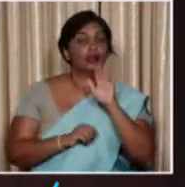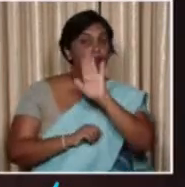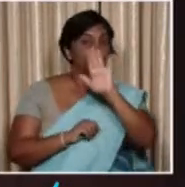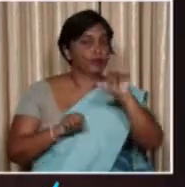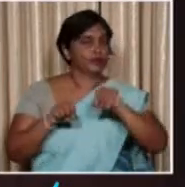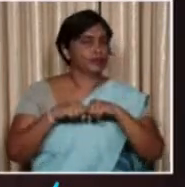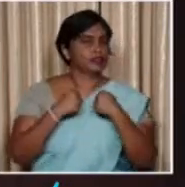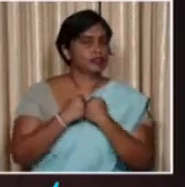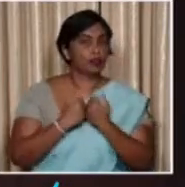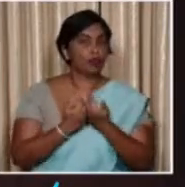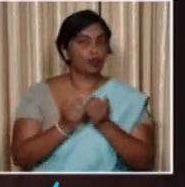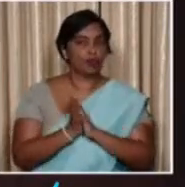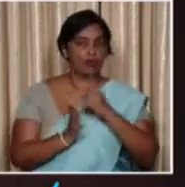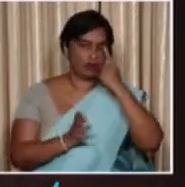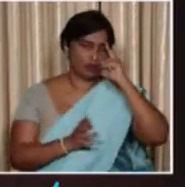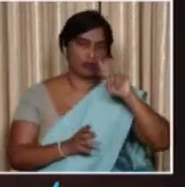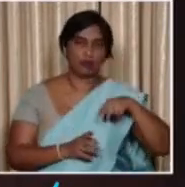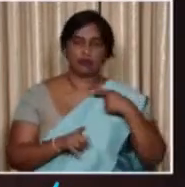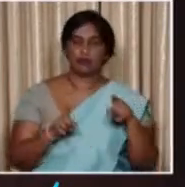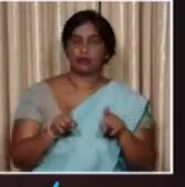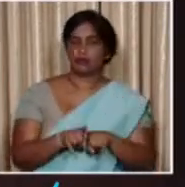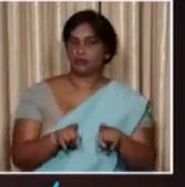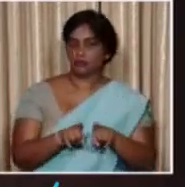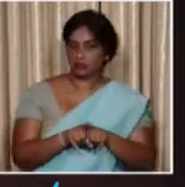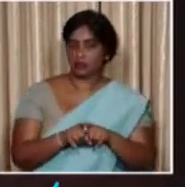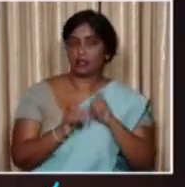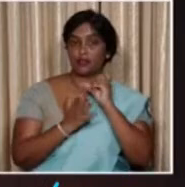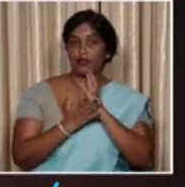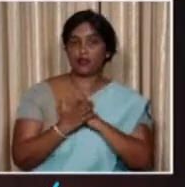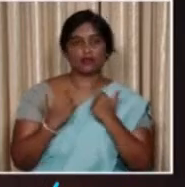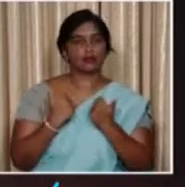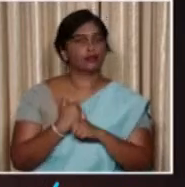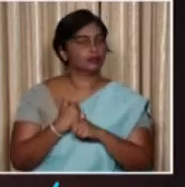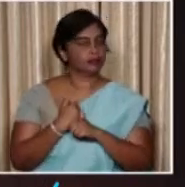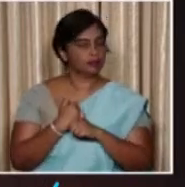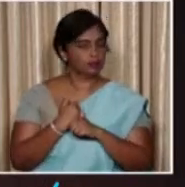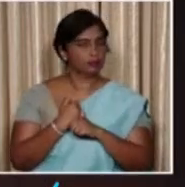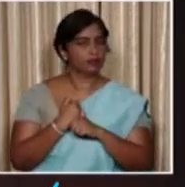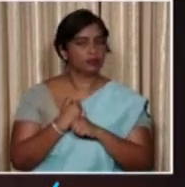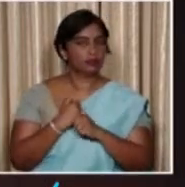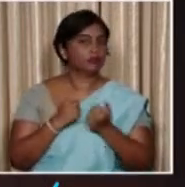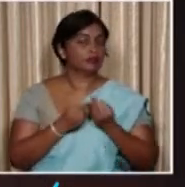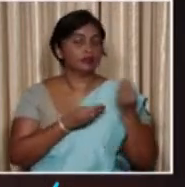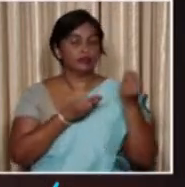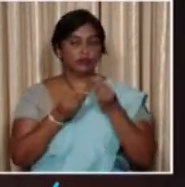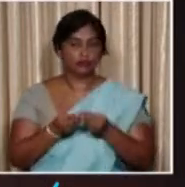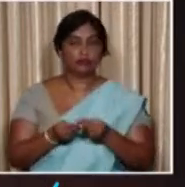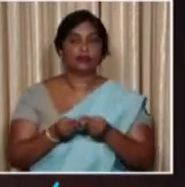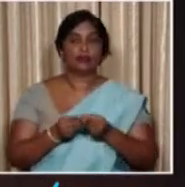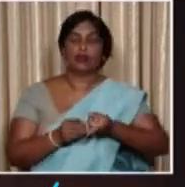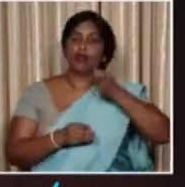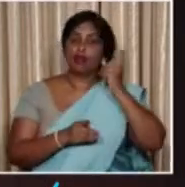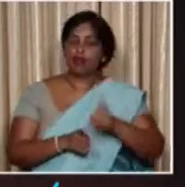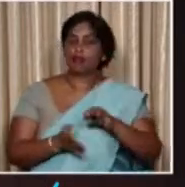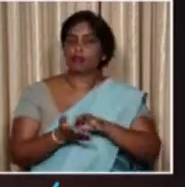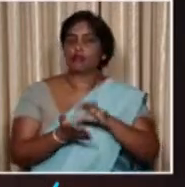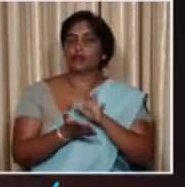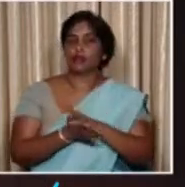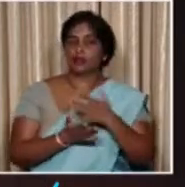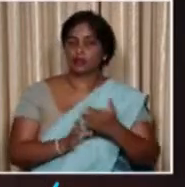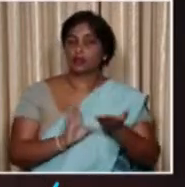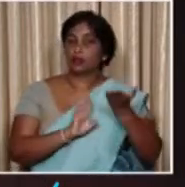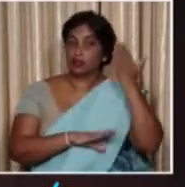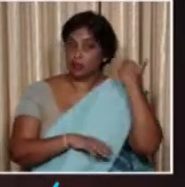සංගම් තමන්ට කැමති විදියට තමන්ගේ ව්‍යවස්ථාව හදාගෙන අරන් ඇවිල්ලා මේක ඇප්‍රූව් කරගත්තා